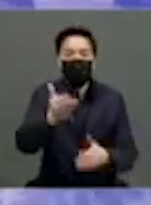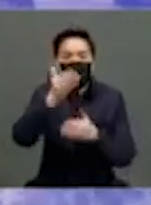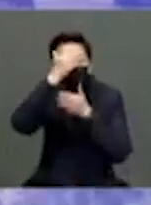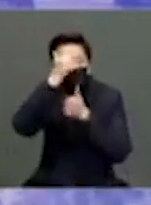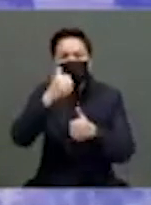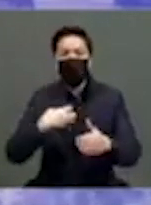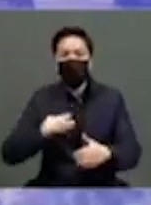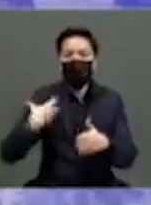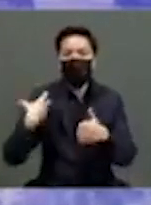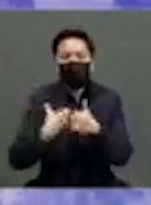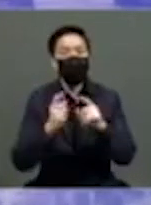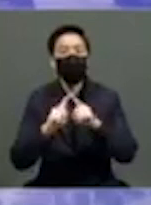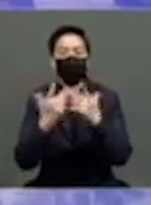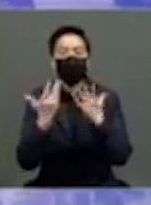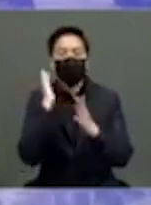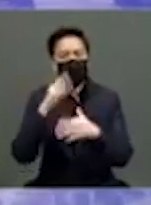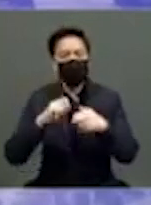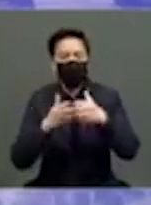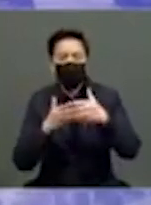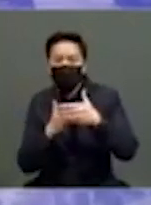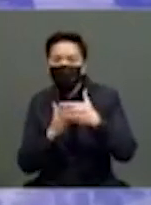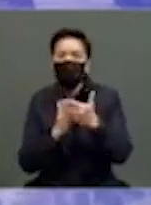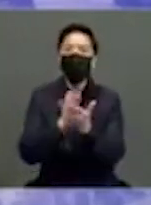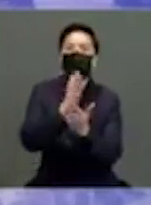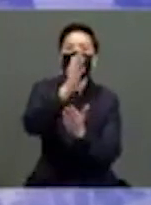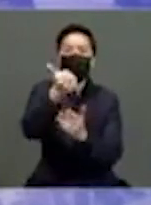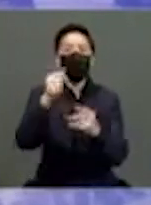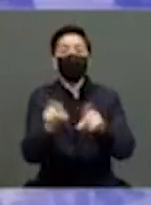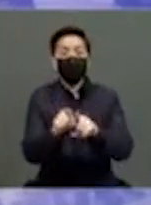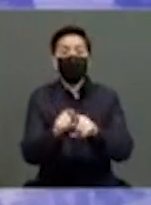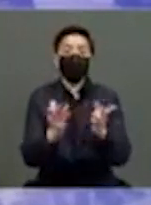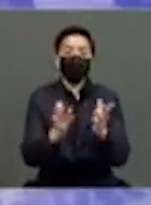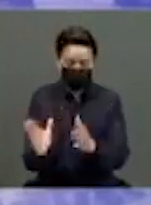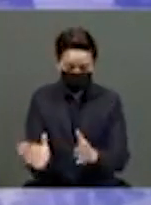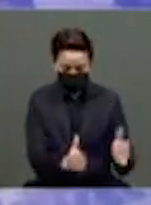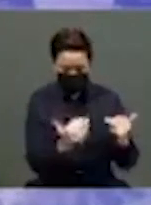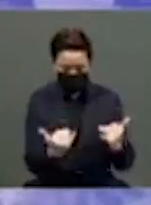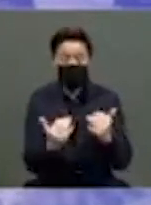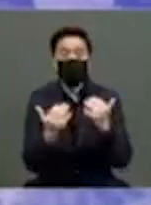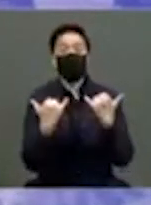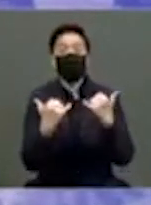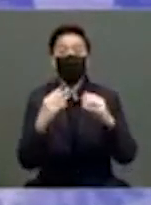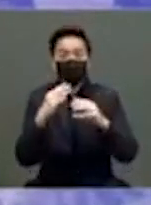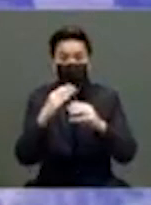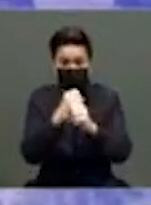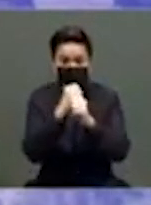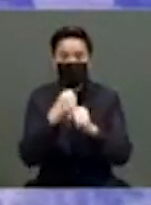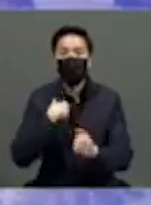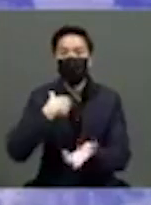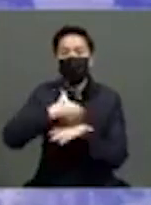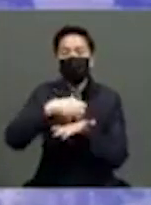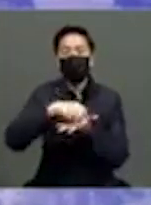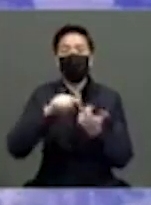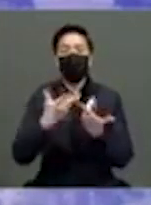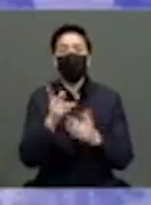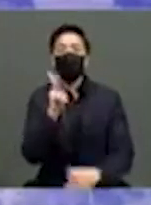สนใจตรงนี้ด้วยแล้วเราจะก้าวผ่านไปด้วยกันนะครับโดยสรุปนะครับวันนี้ที่รายงานโดย